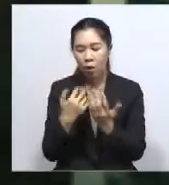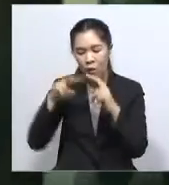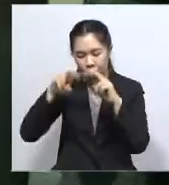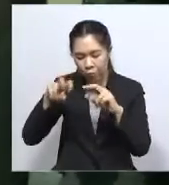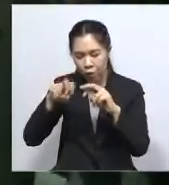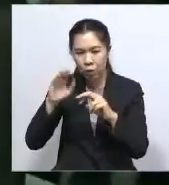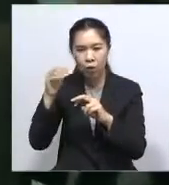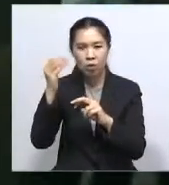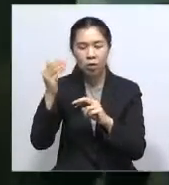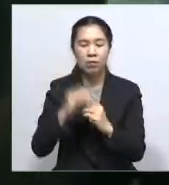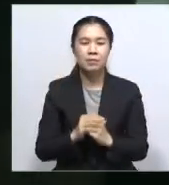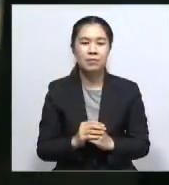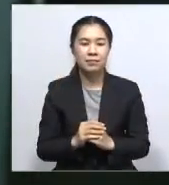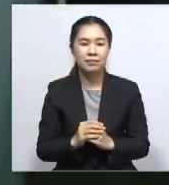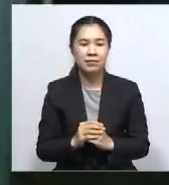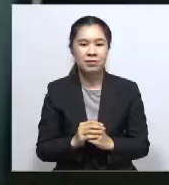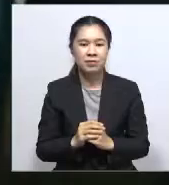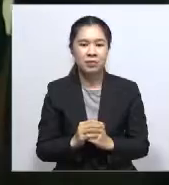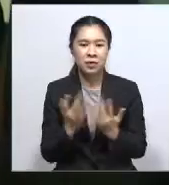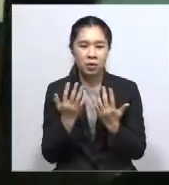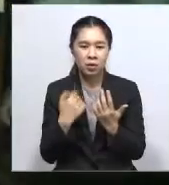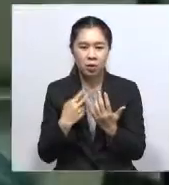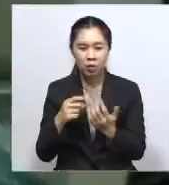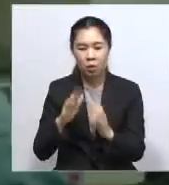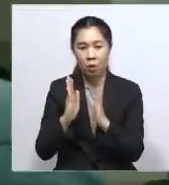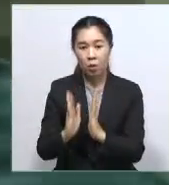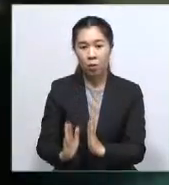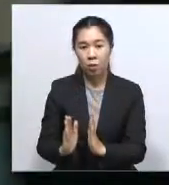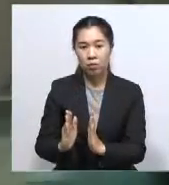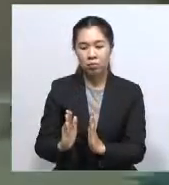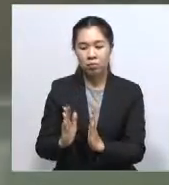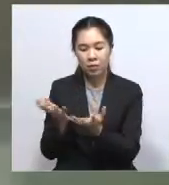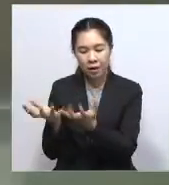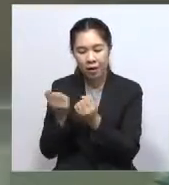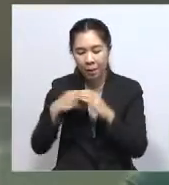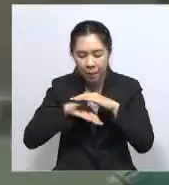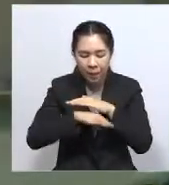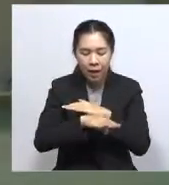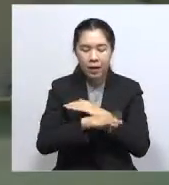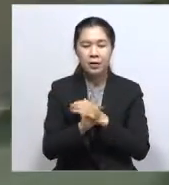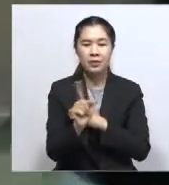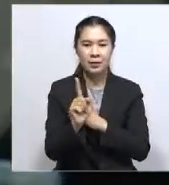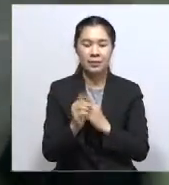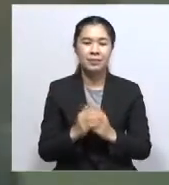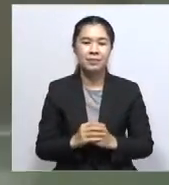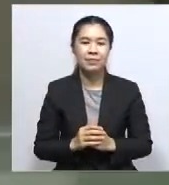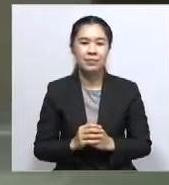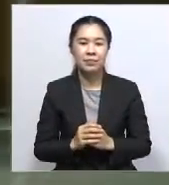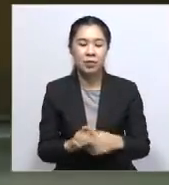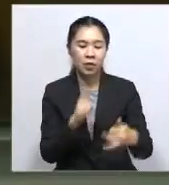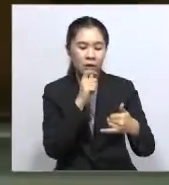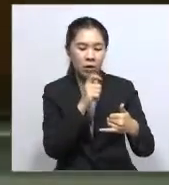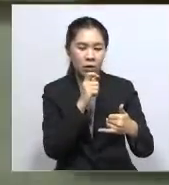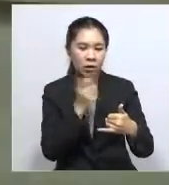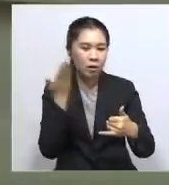ก่อนรวมถึงระบุว่าต้องไปตรวจสอบว่ามีบุคคลที่พาท่านหลบหนีด้วยหรือไม่ค่ะ ส่วนการสอบปากคำอดีตพระ